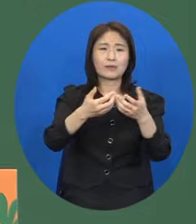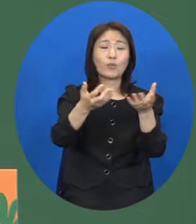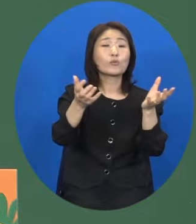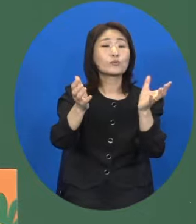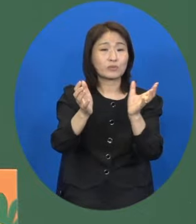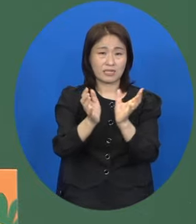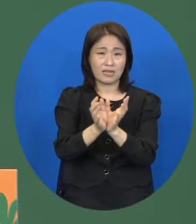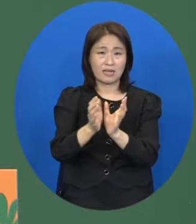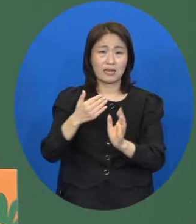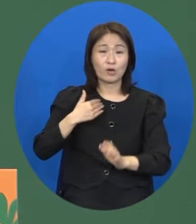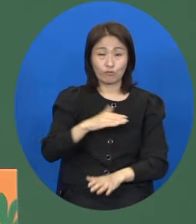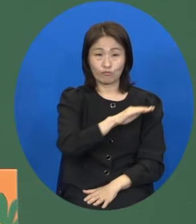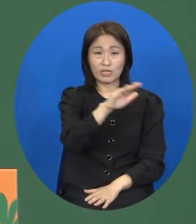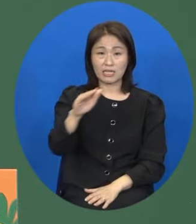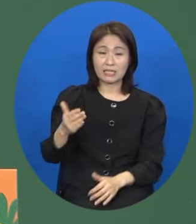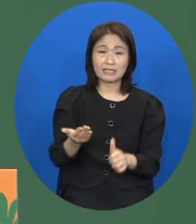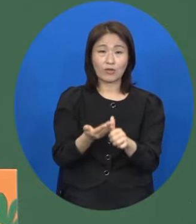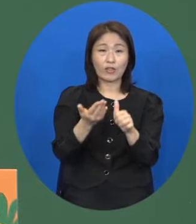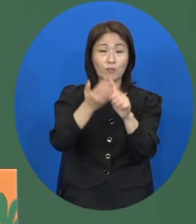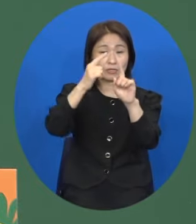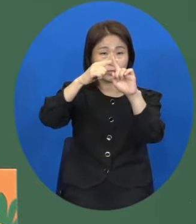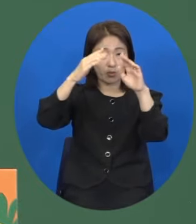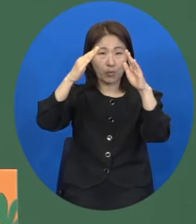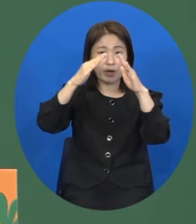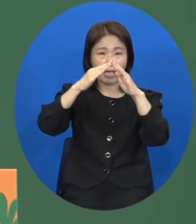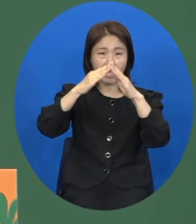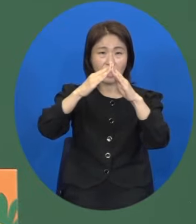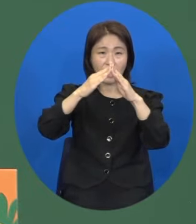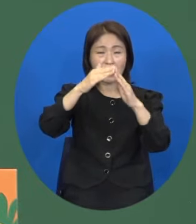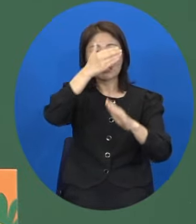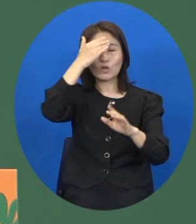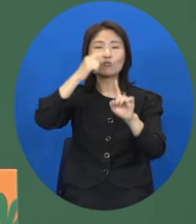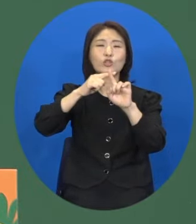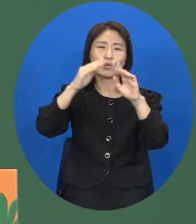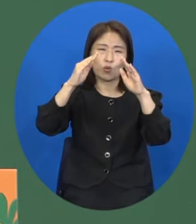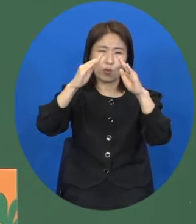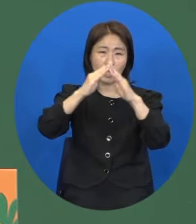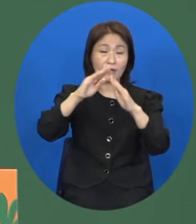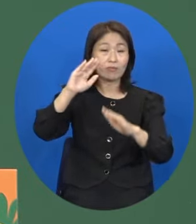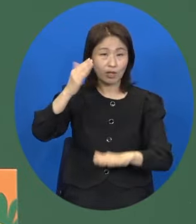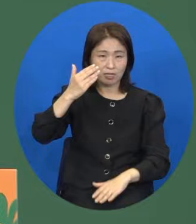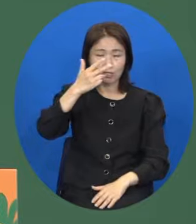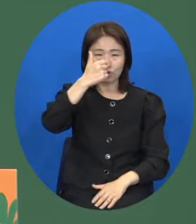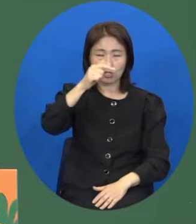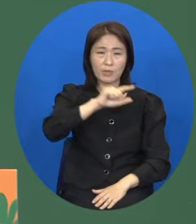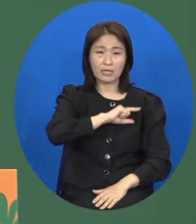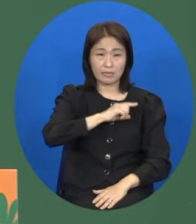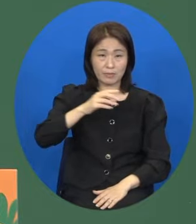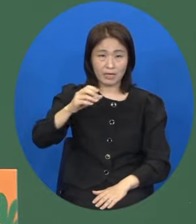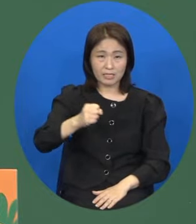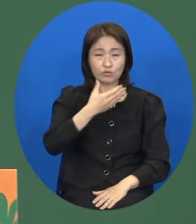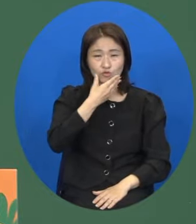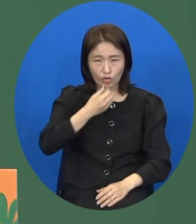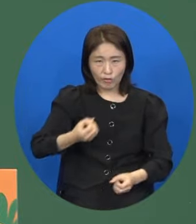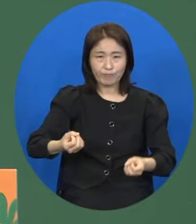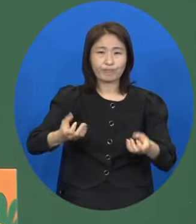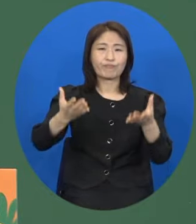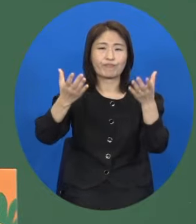우리 선한 목자교회 젊은이 교회 되기를 주님의 이름으로